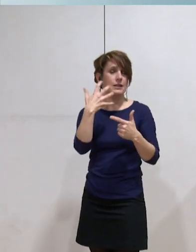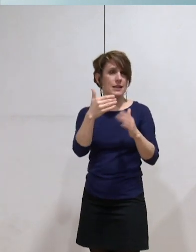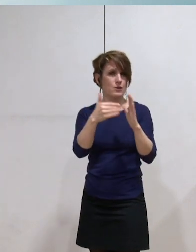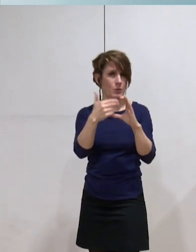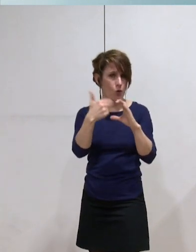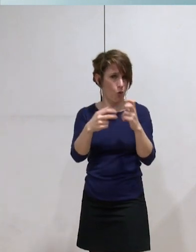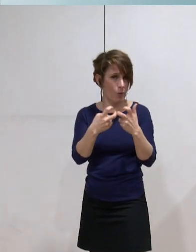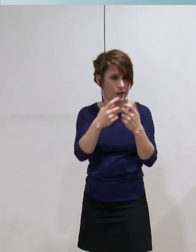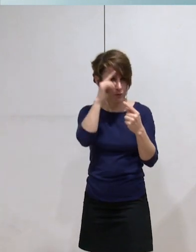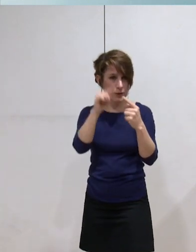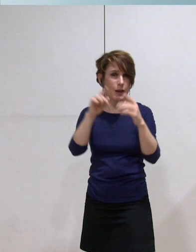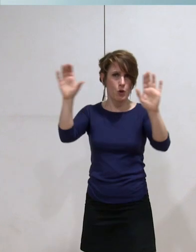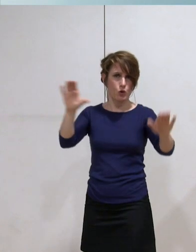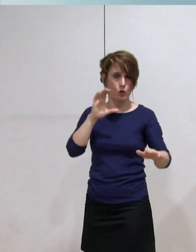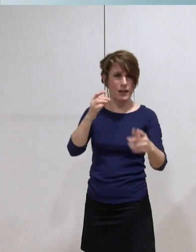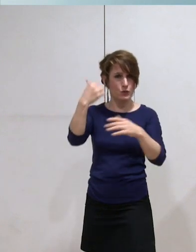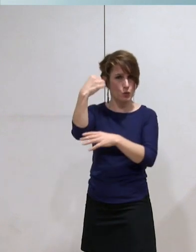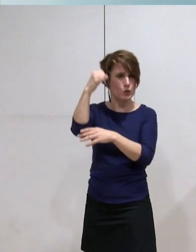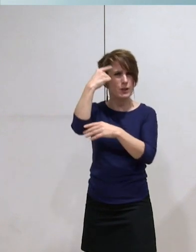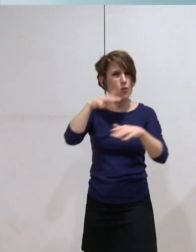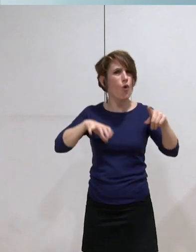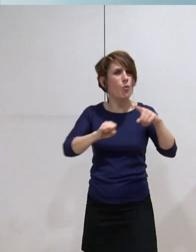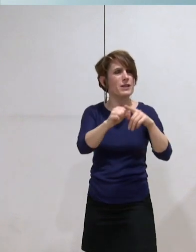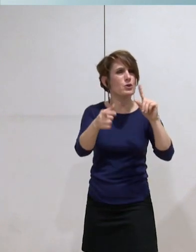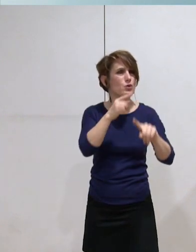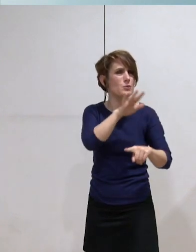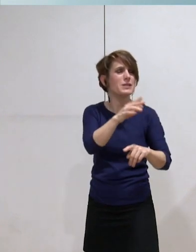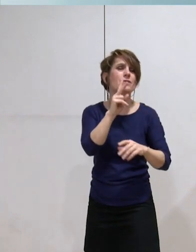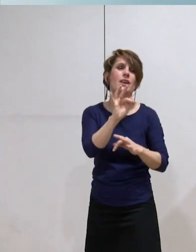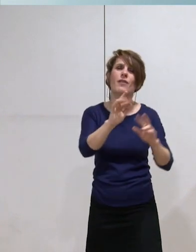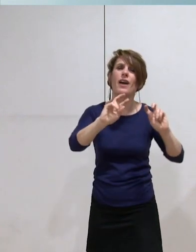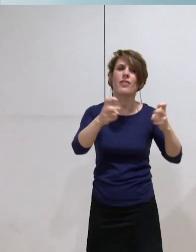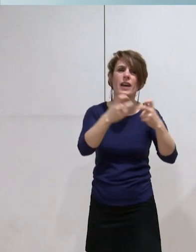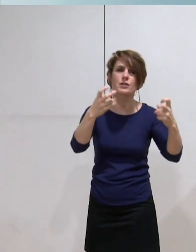de la réduction de la dotation unique de compensation spécifique de la taxe